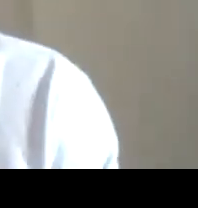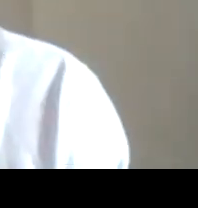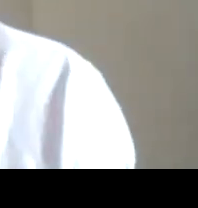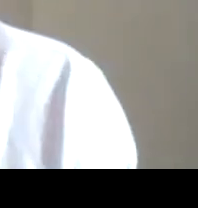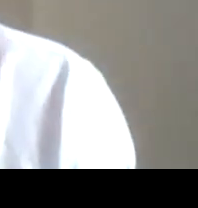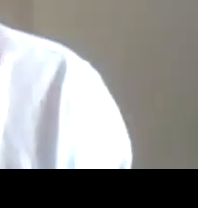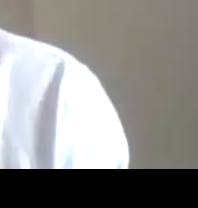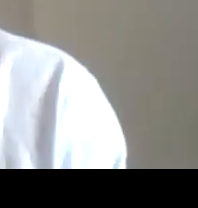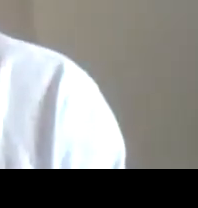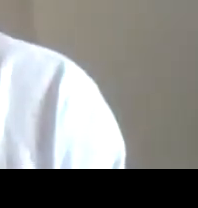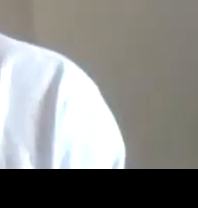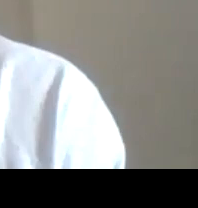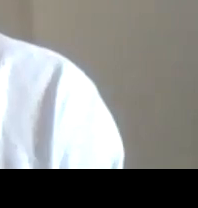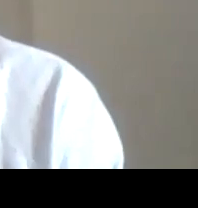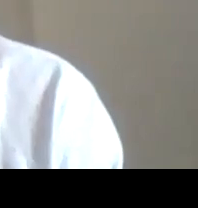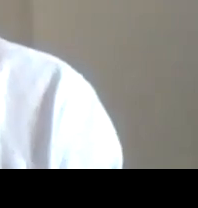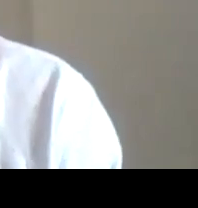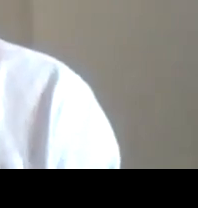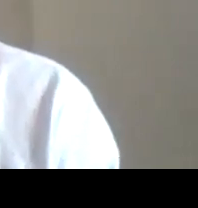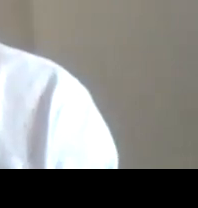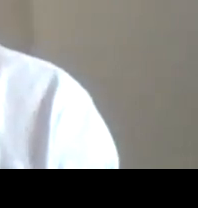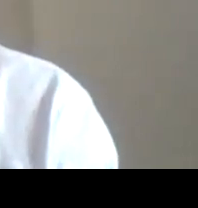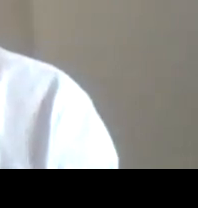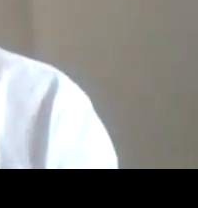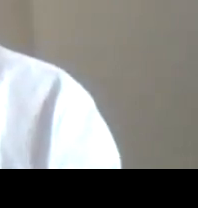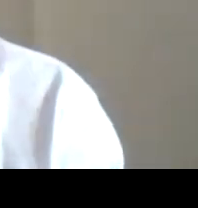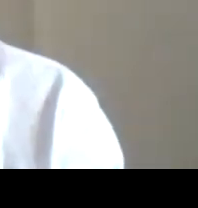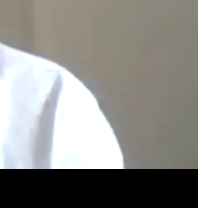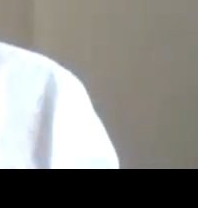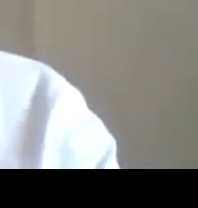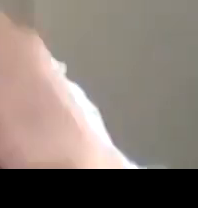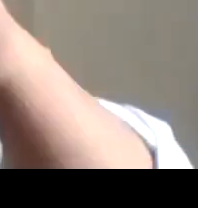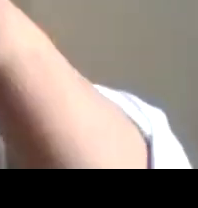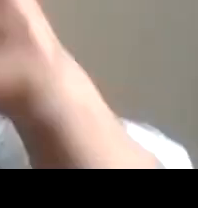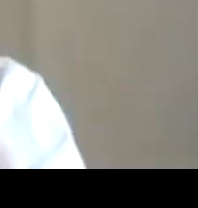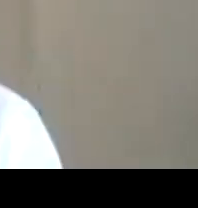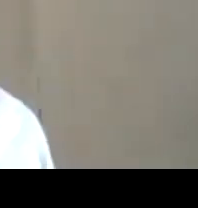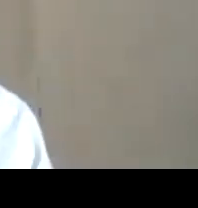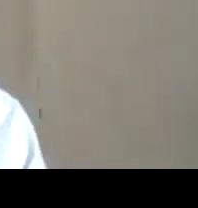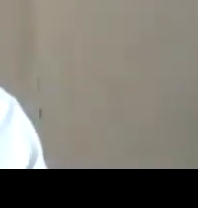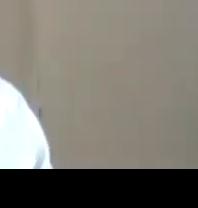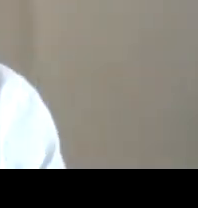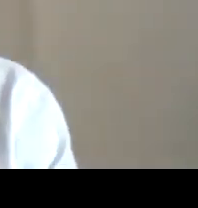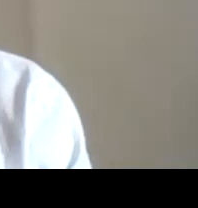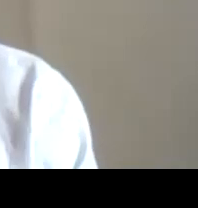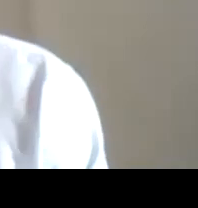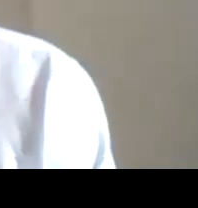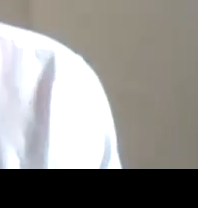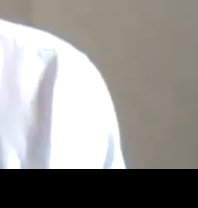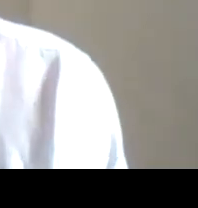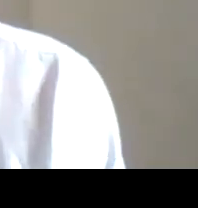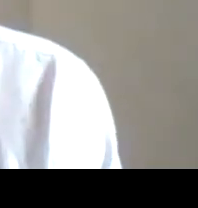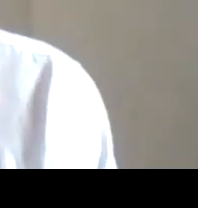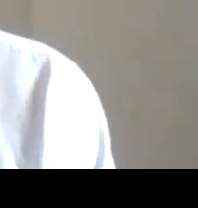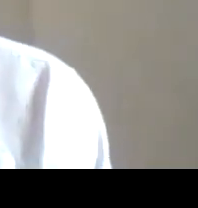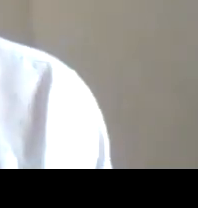Ok. Đấy. Mà một cách cách tốt nhất là tập hát thuộc một bài. Và hát theo. Very good. Number one. Yeah. Tập hát đi.